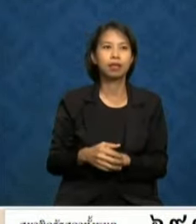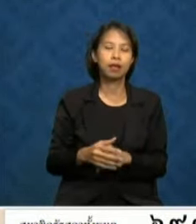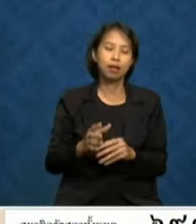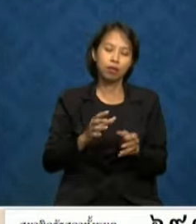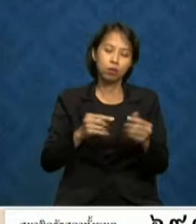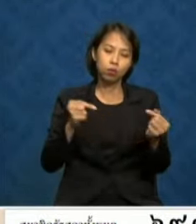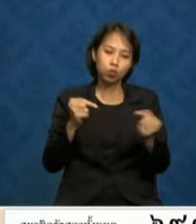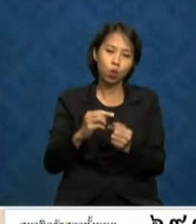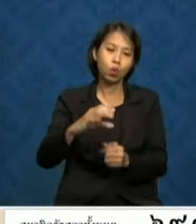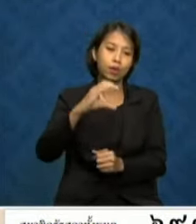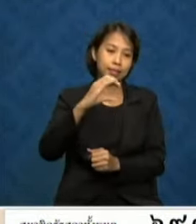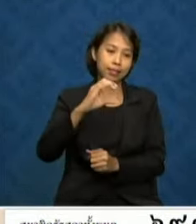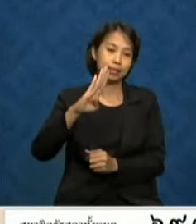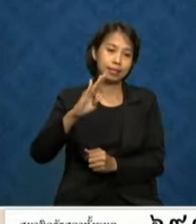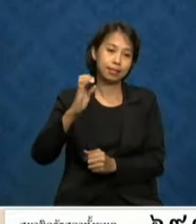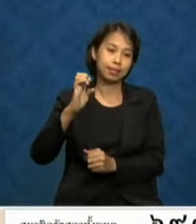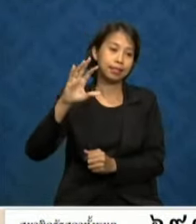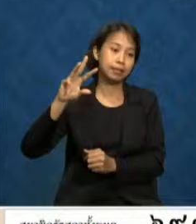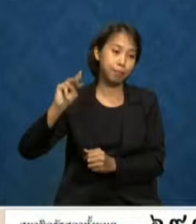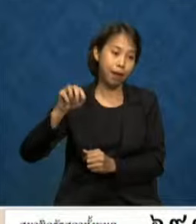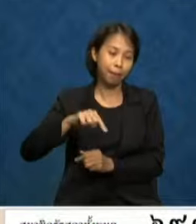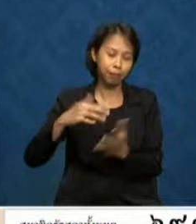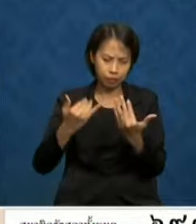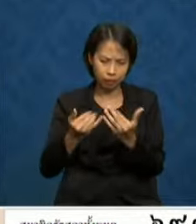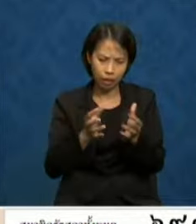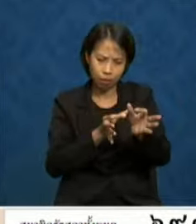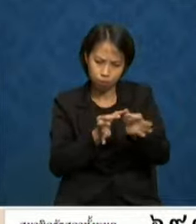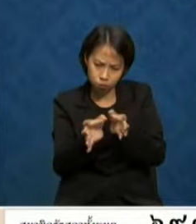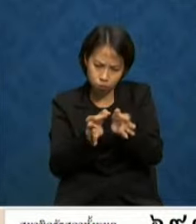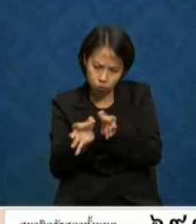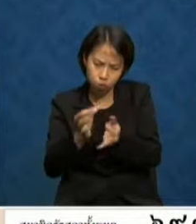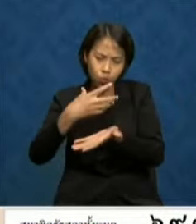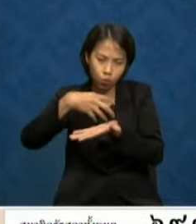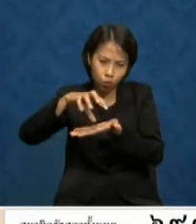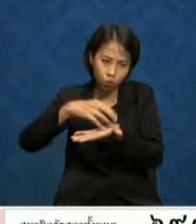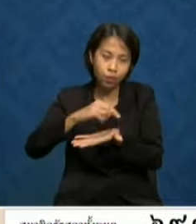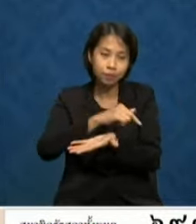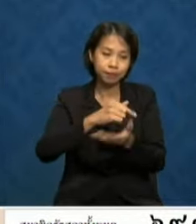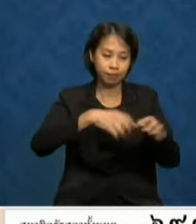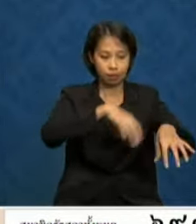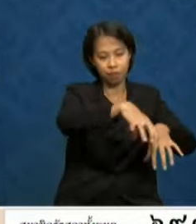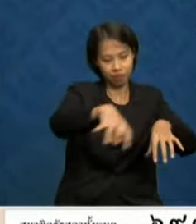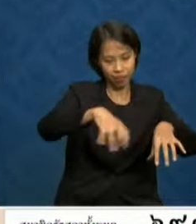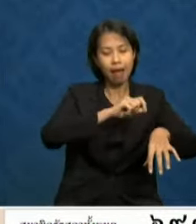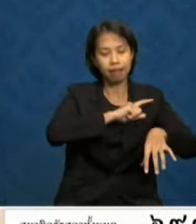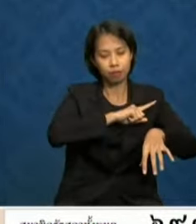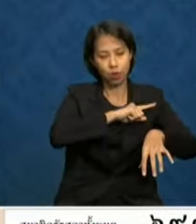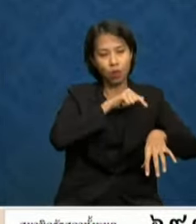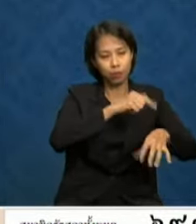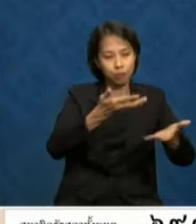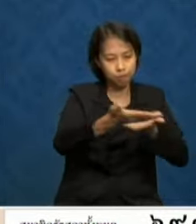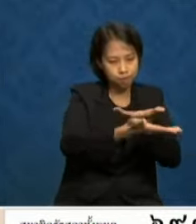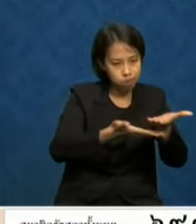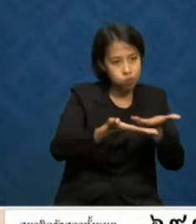แล้วก็การรองรับ CBAM นะครับอันนี้เราก็กระทรวงพาณิชย์กระทรวงต่างประเทศก็กระทรวงอุตสาหกรรมก็ร่วมด้วย